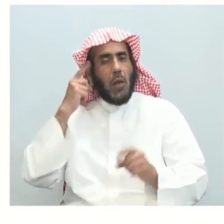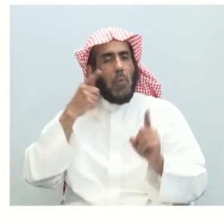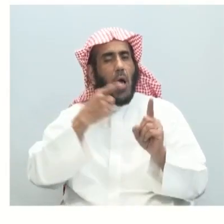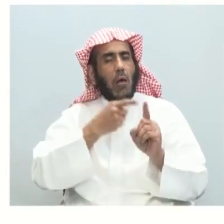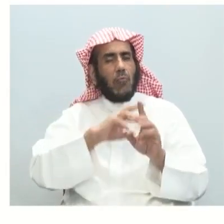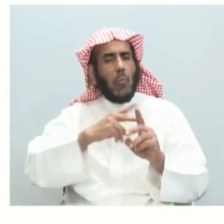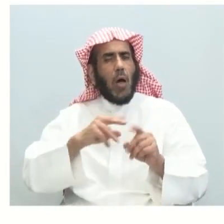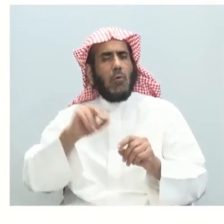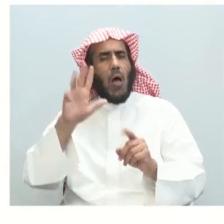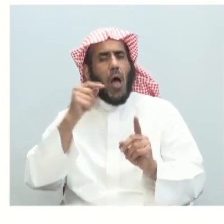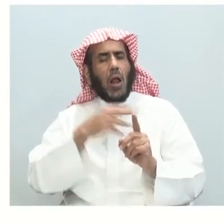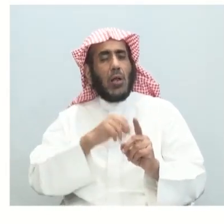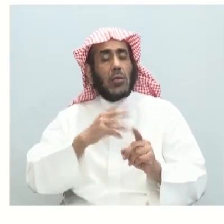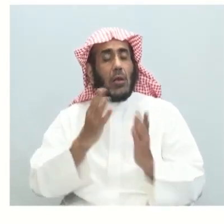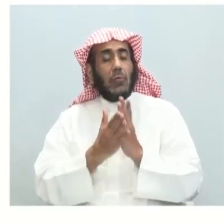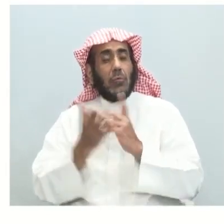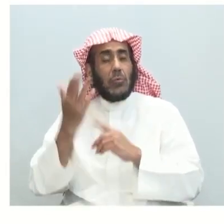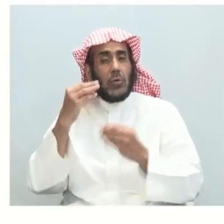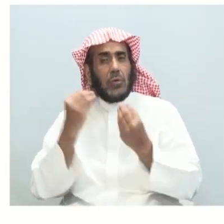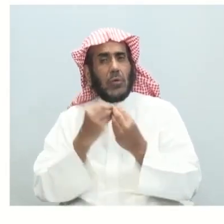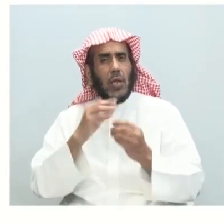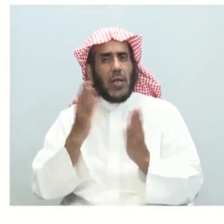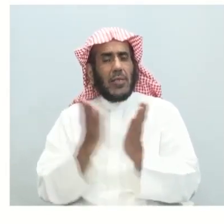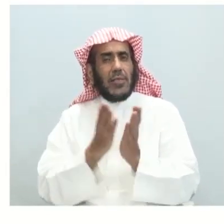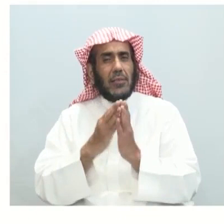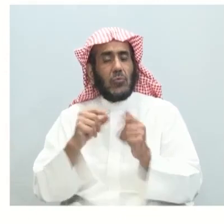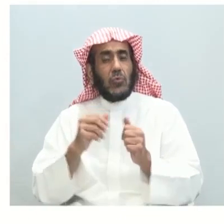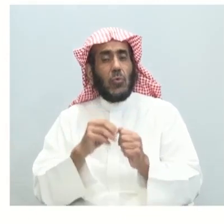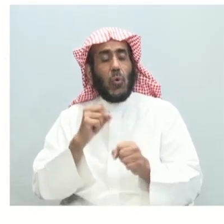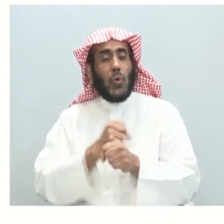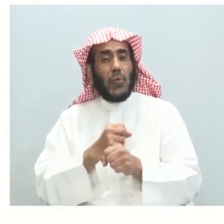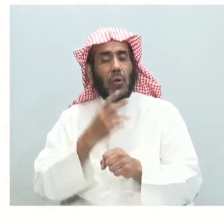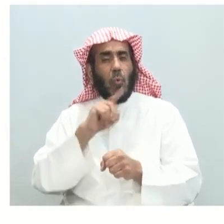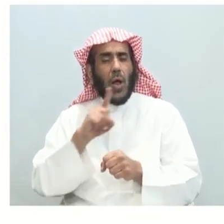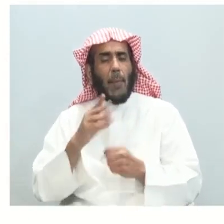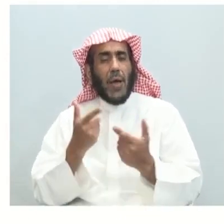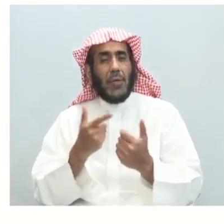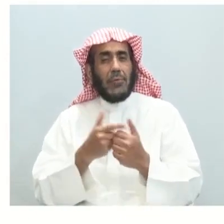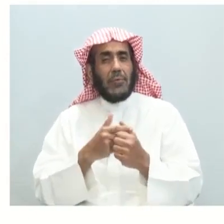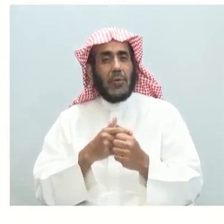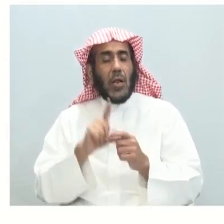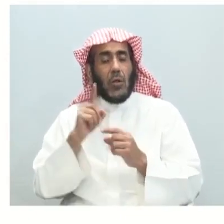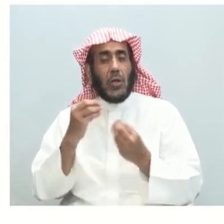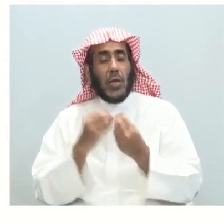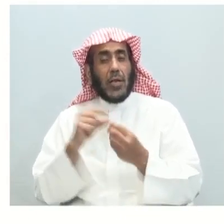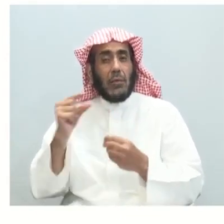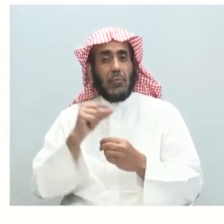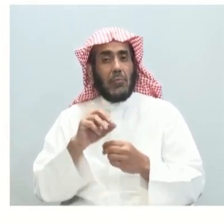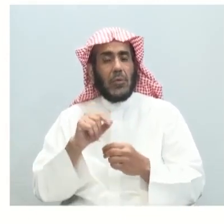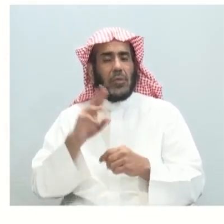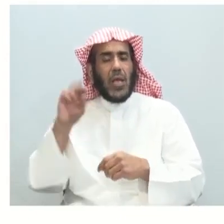اذا في الحصه السابقه تعرفت انا وانتم على درس من دروس الوظيفه النحويه وكان ماذا لاحظوا معي الكلمات